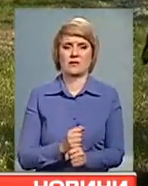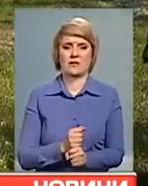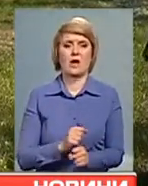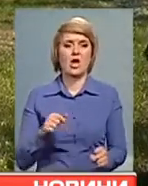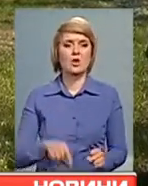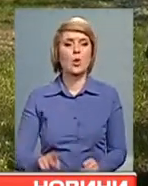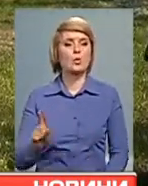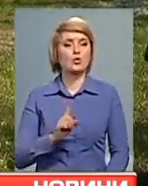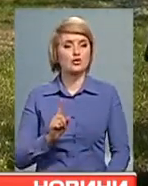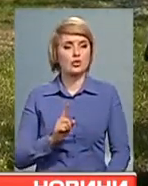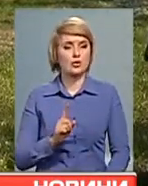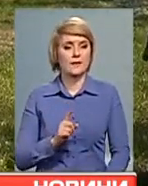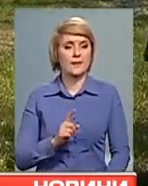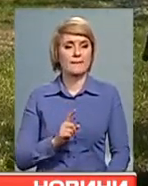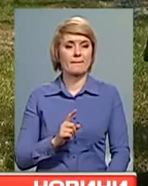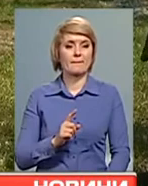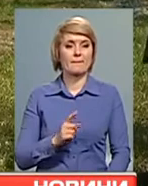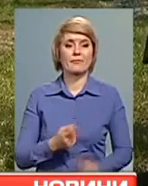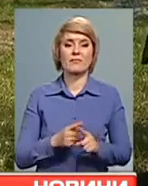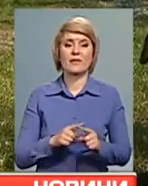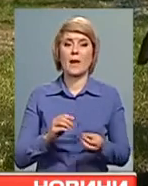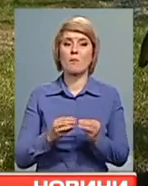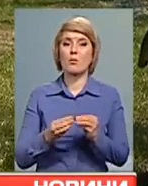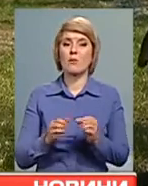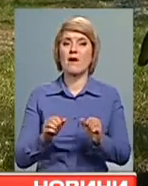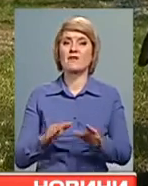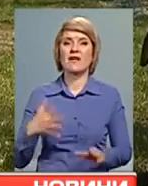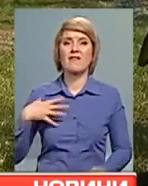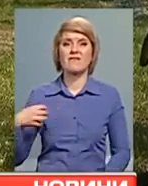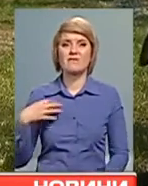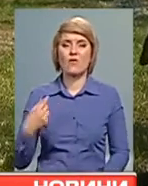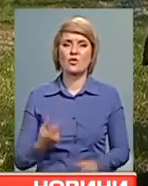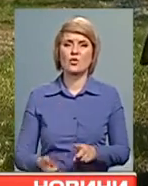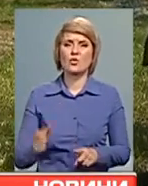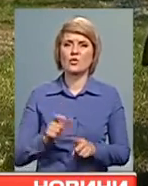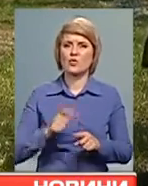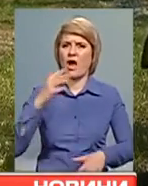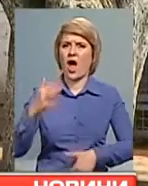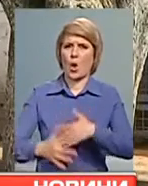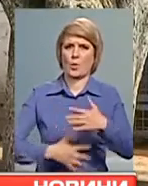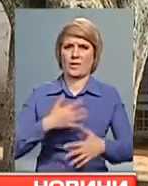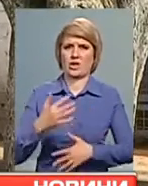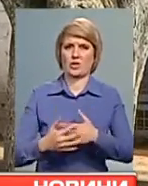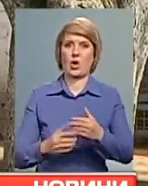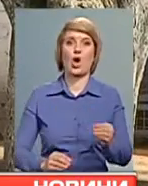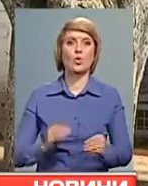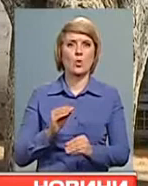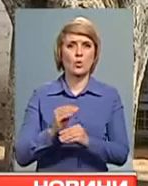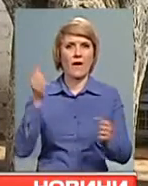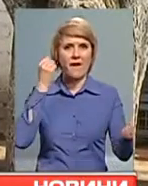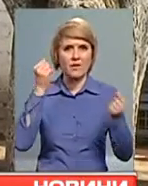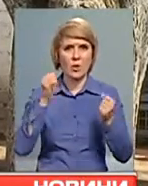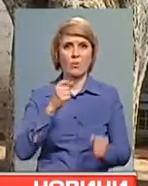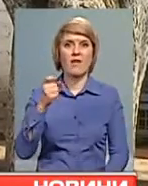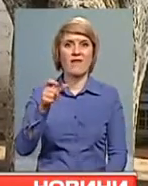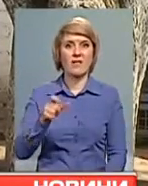Тому що ця проблема вирішується якось у Львові так дуже хаотично. Додатковий клопіт виникає у власника